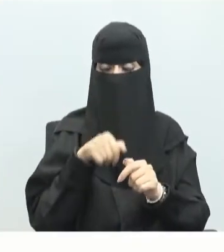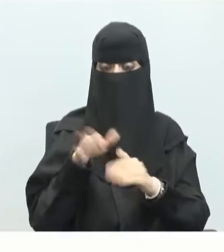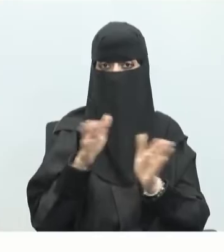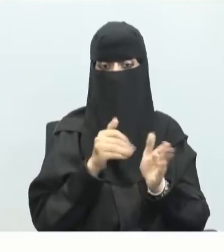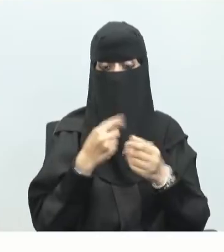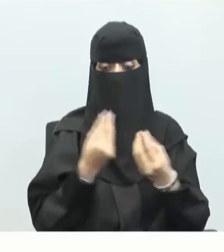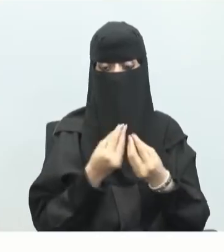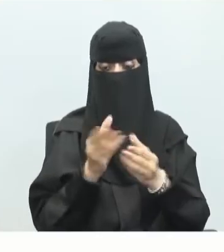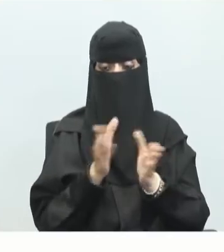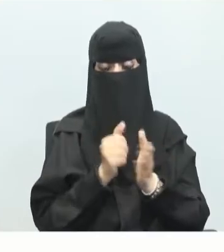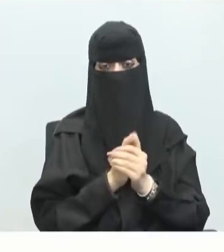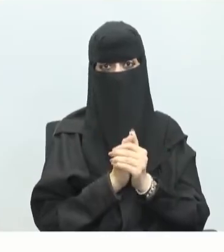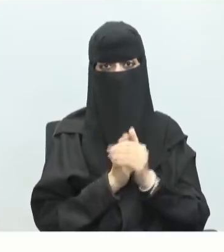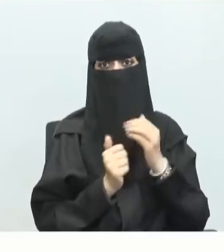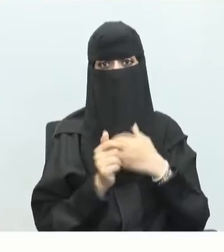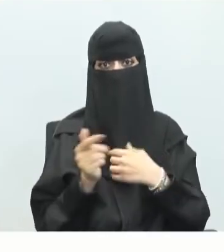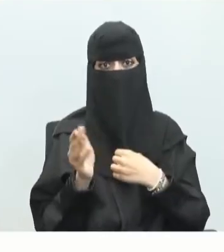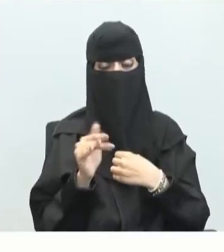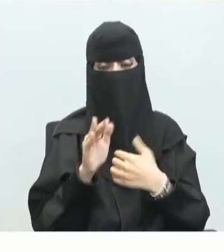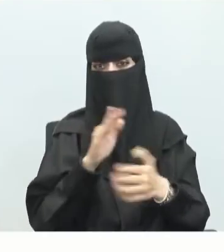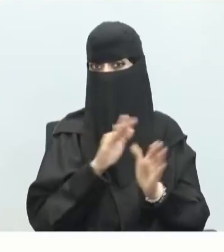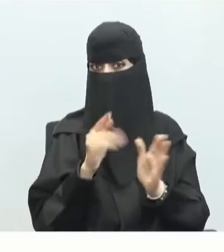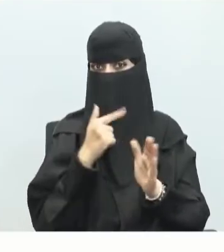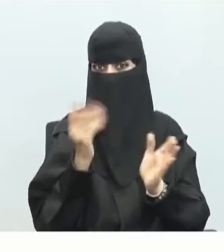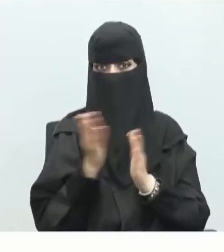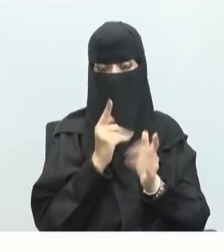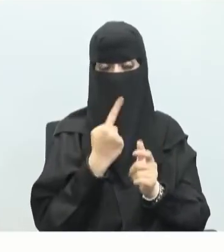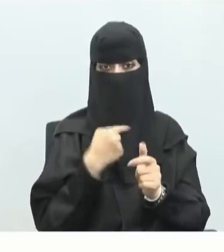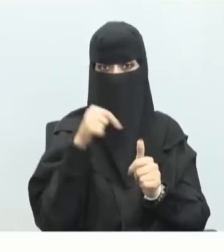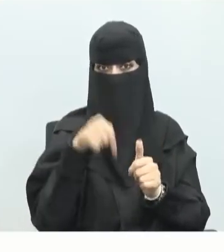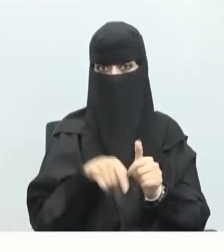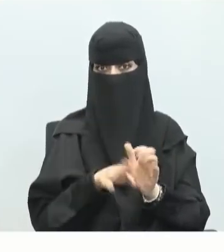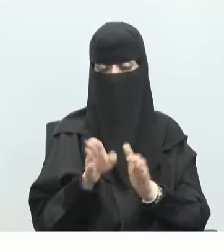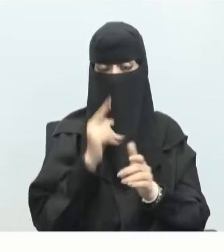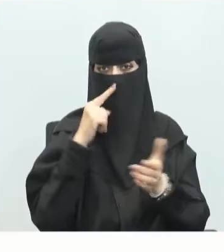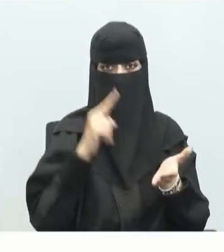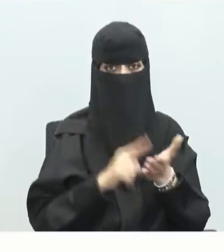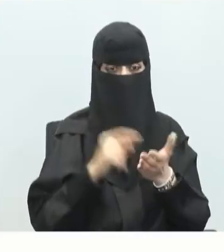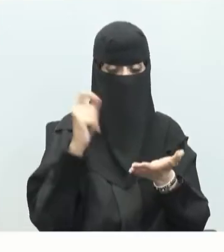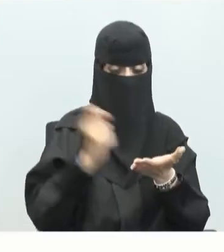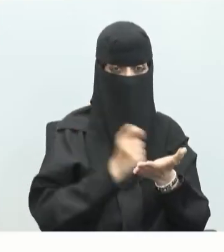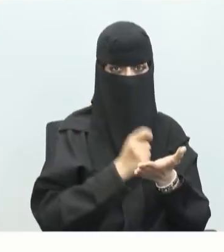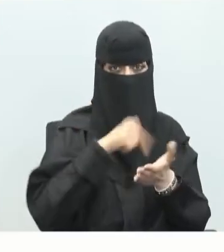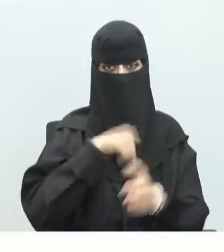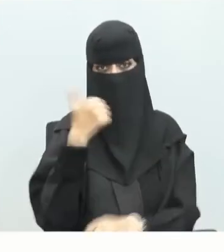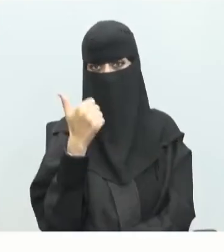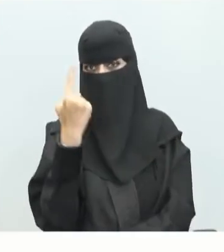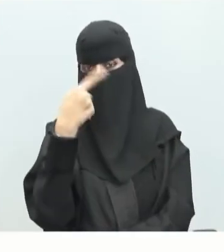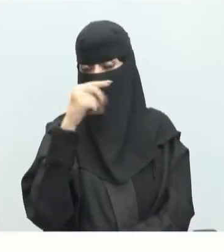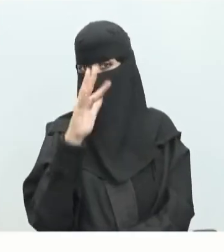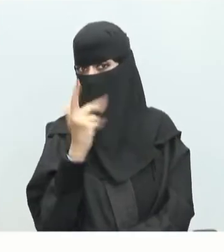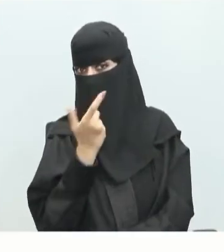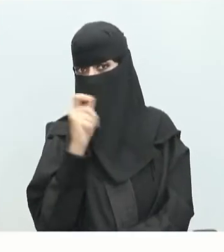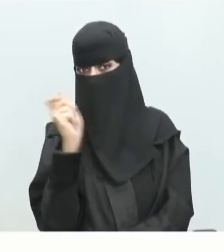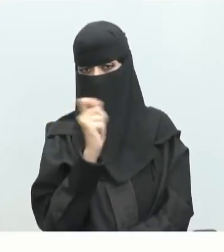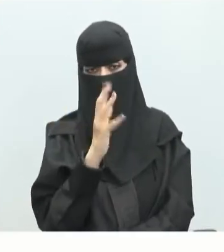مع بعض بشكل الصحيح انتهينا اريد الان ان اكتب العدد 16 كيف